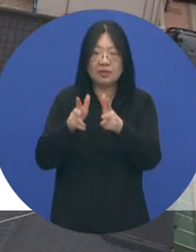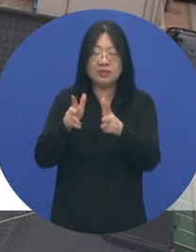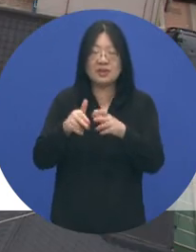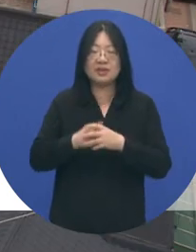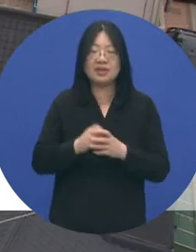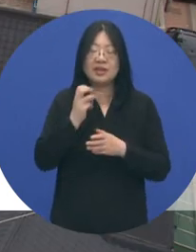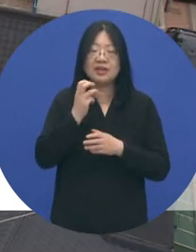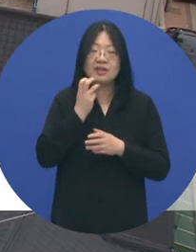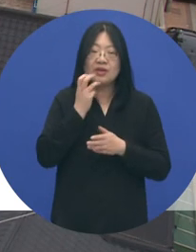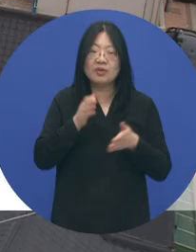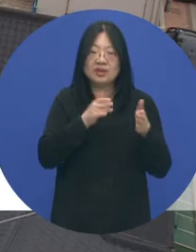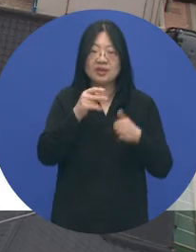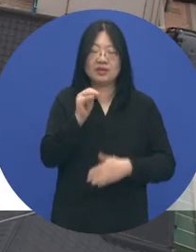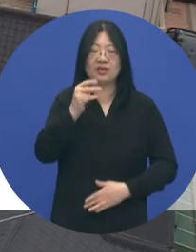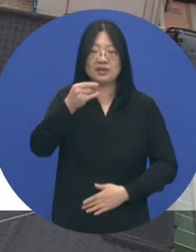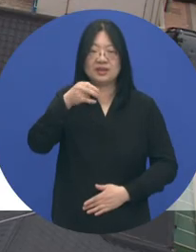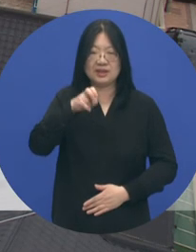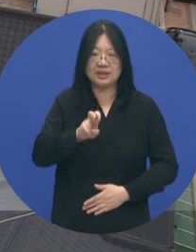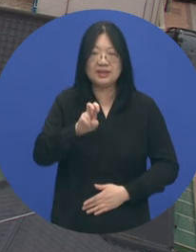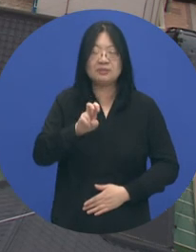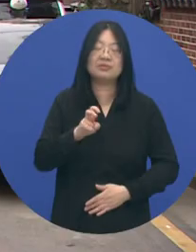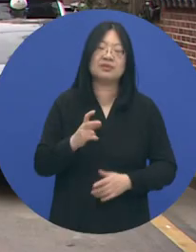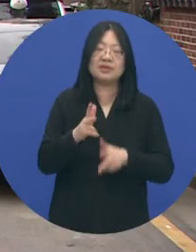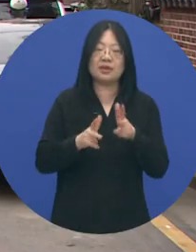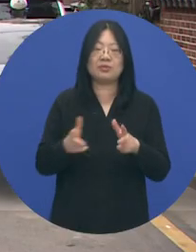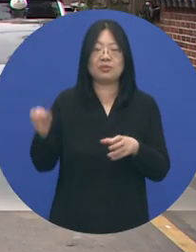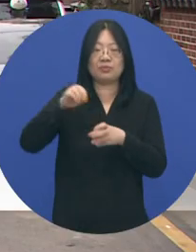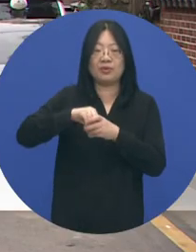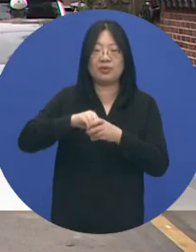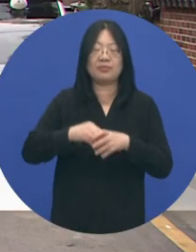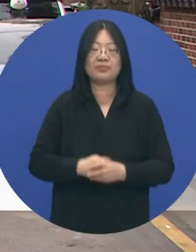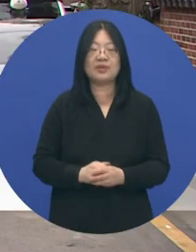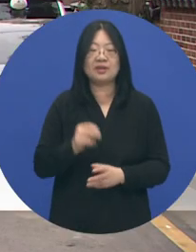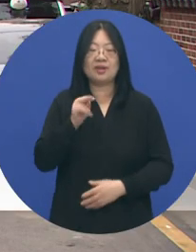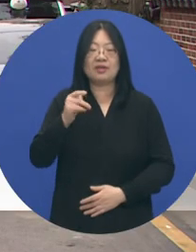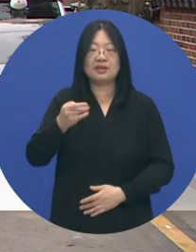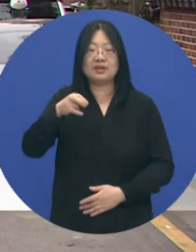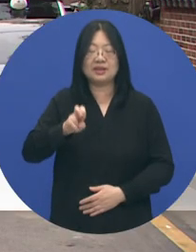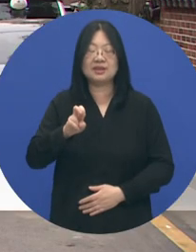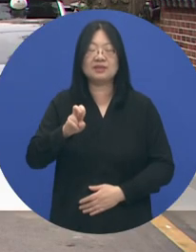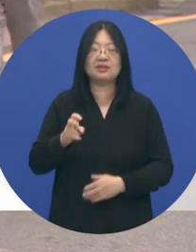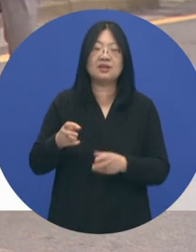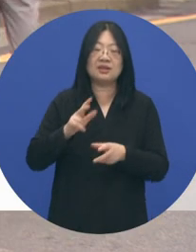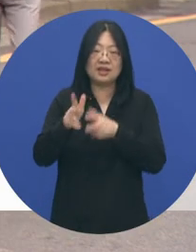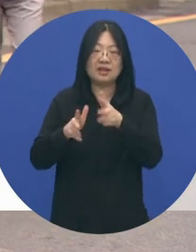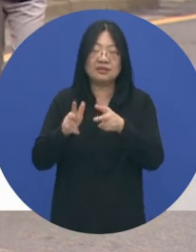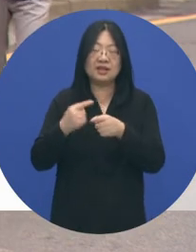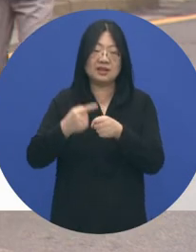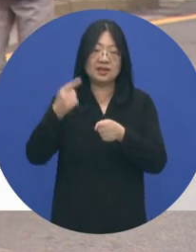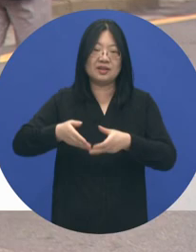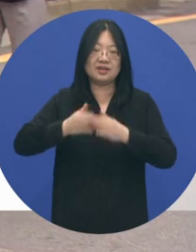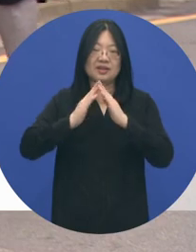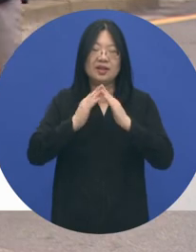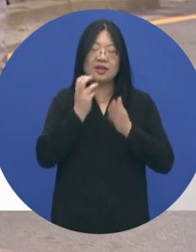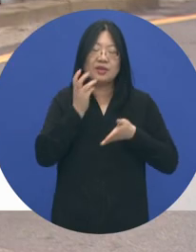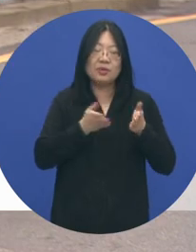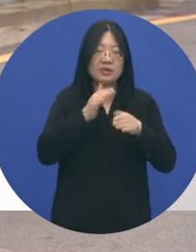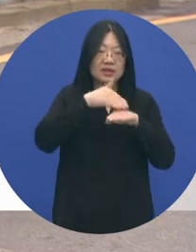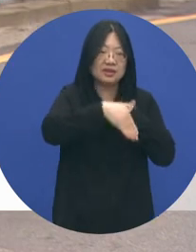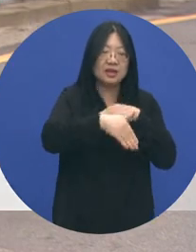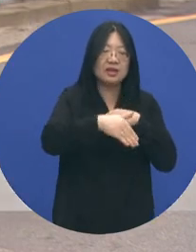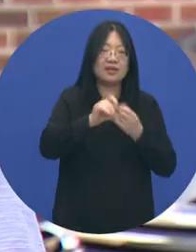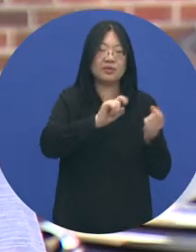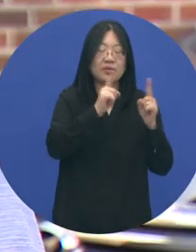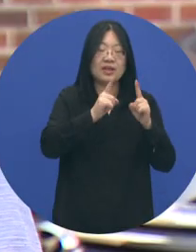사업인 경기 더드림 재생 사업도 함께 추진합니다 경기 더드림 재생 사업은 지난해 신설된 경기도형 재생